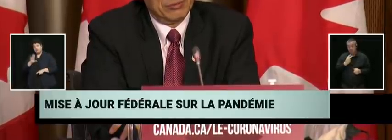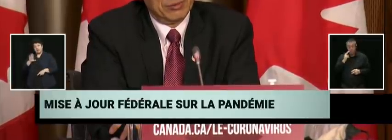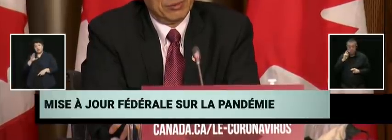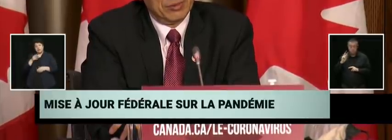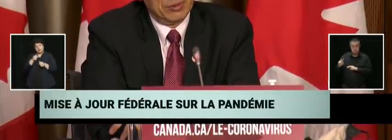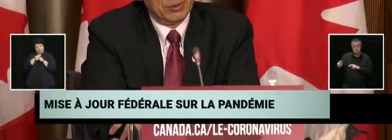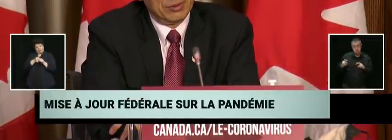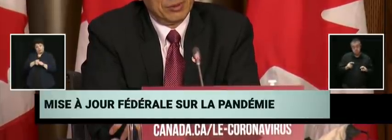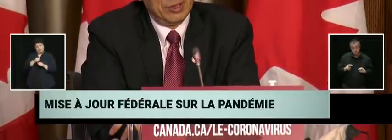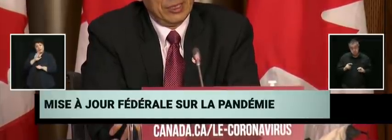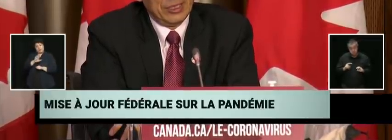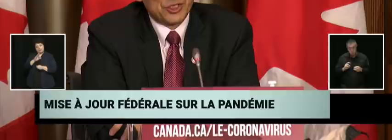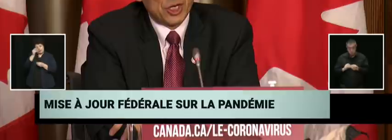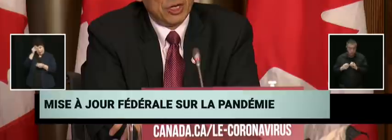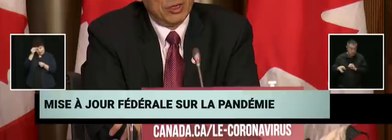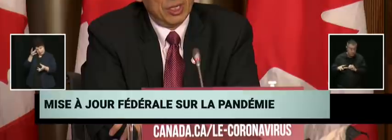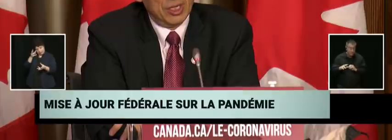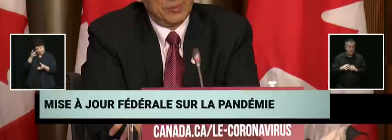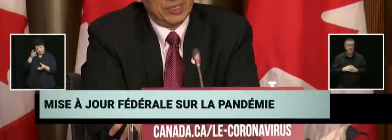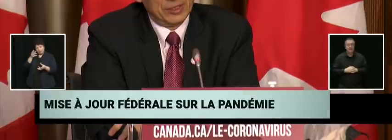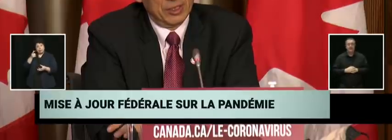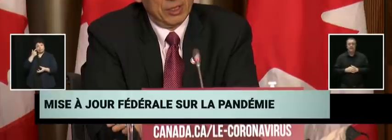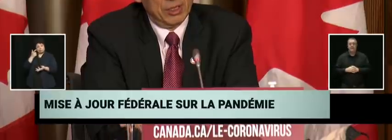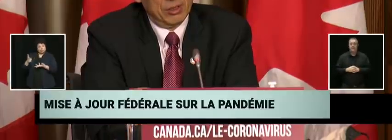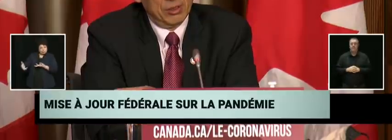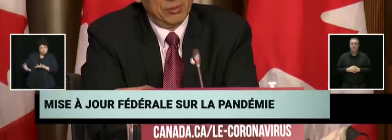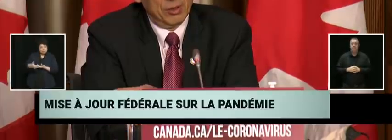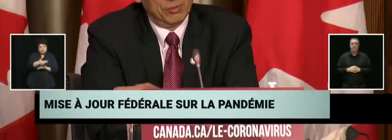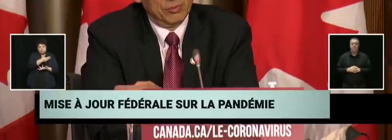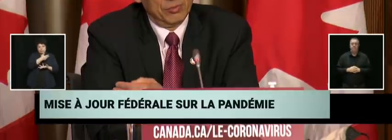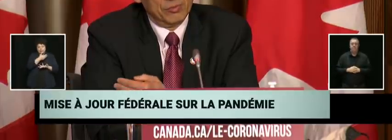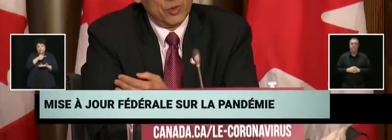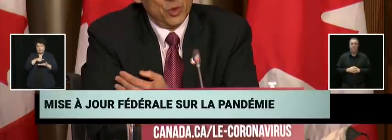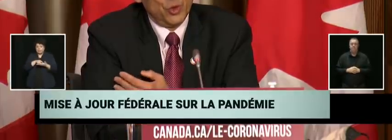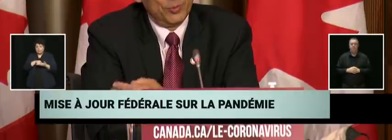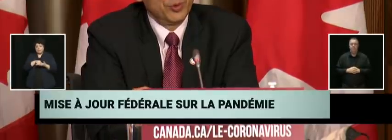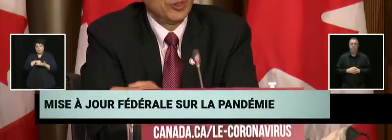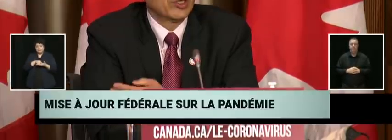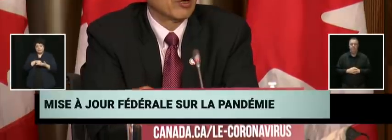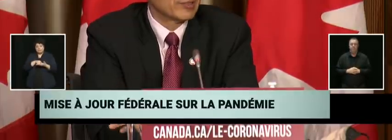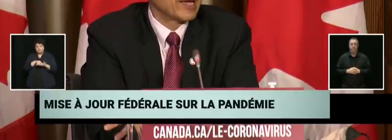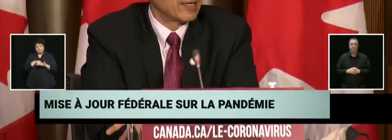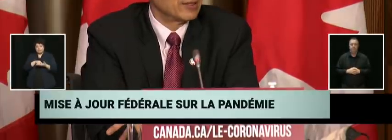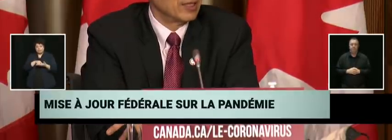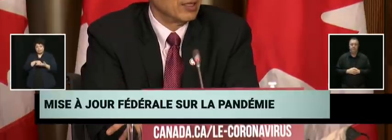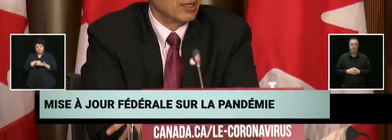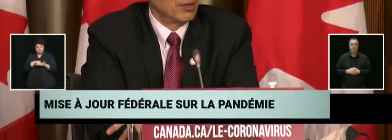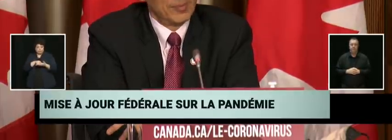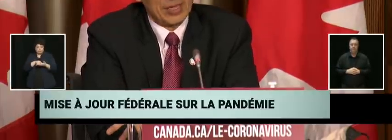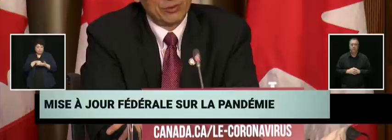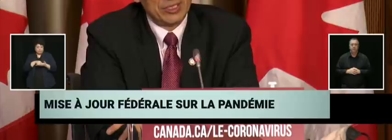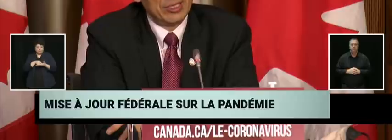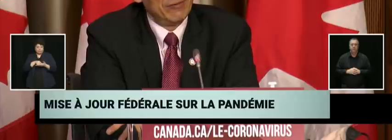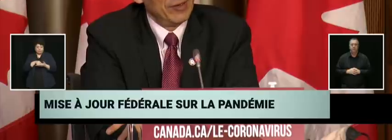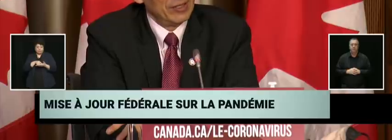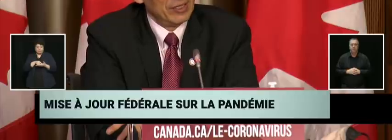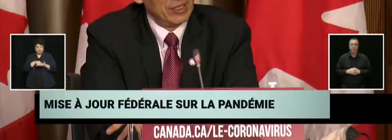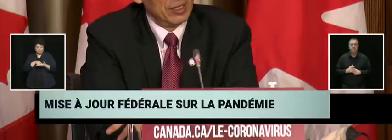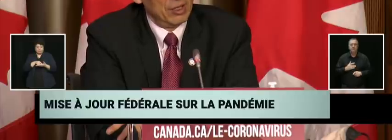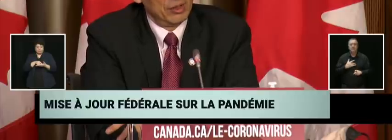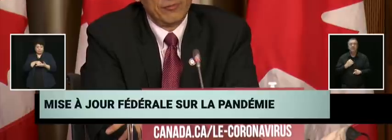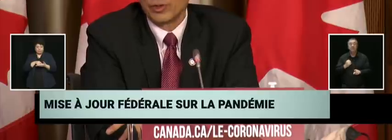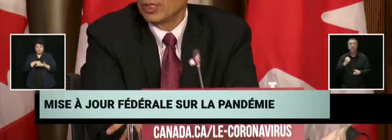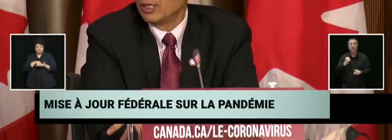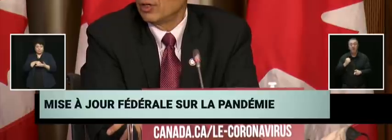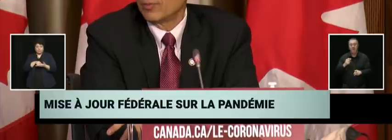question que les gens peut-être ont eu plus de contacts. On parle aussi des fêtes